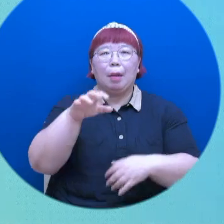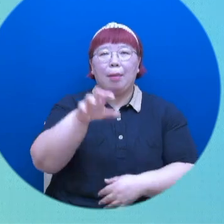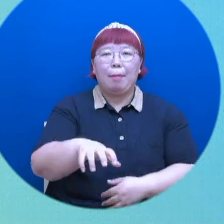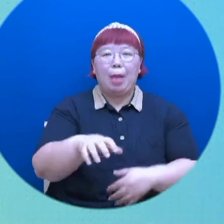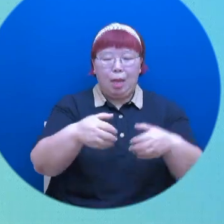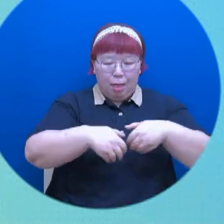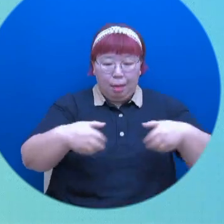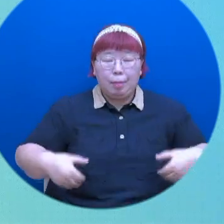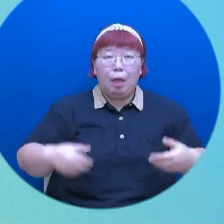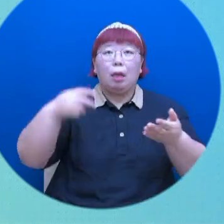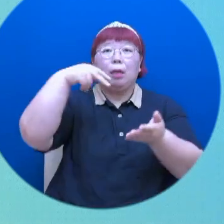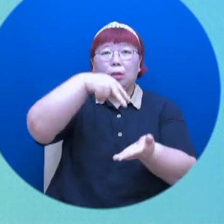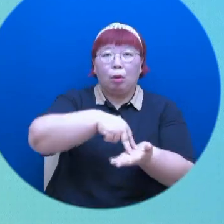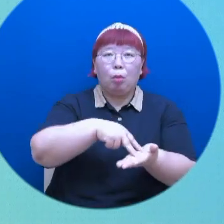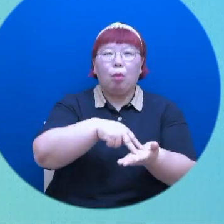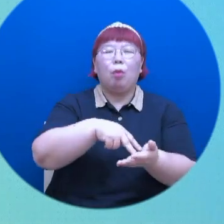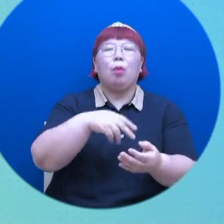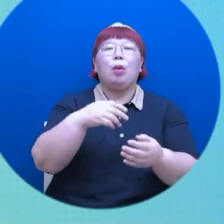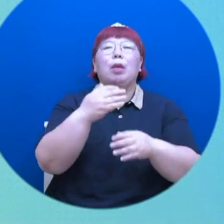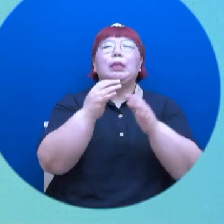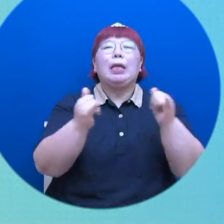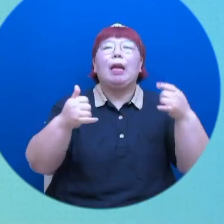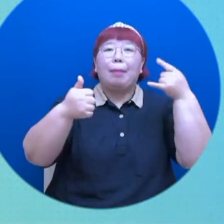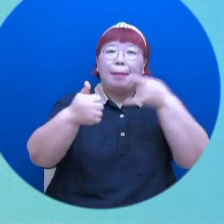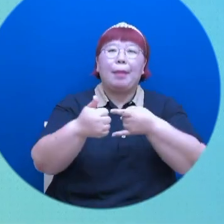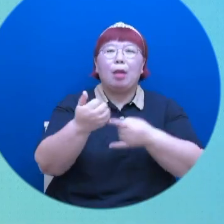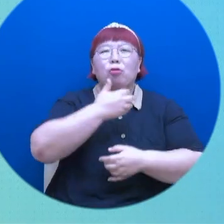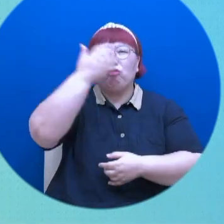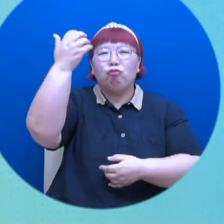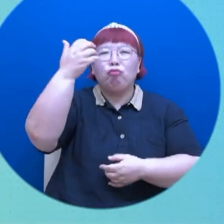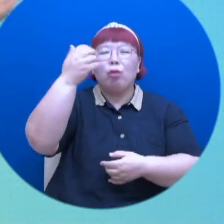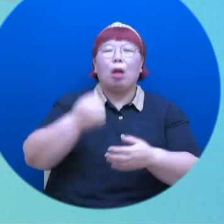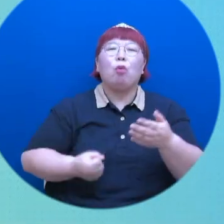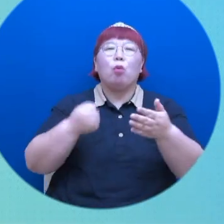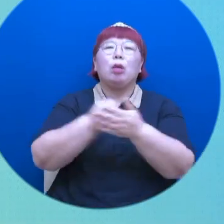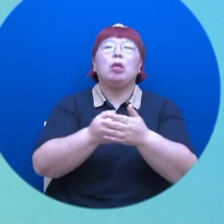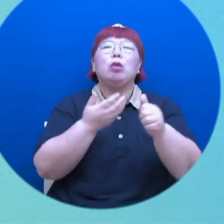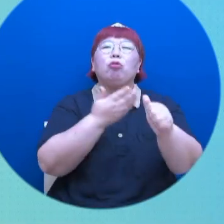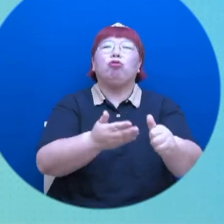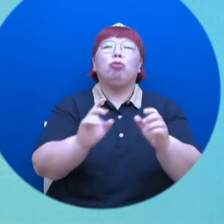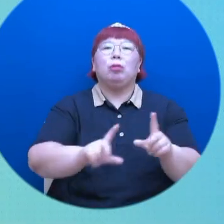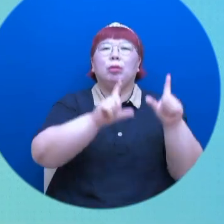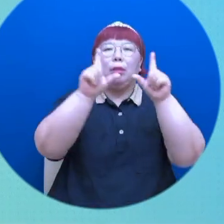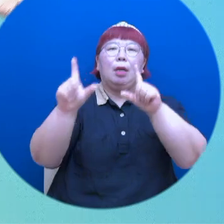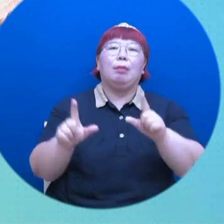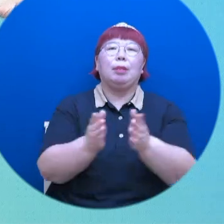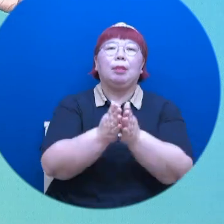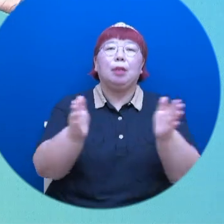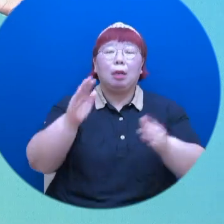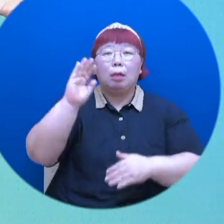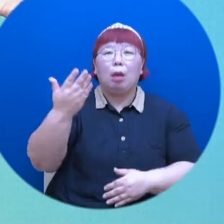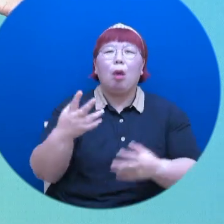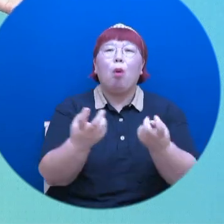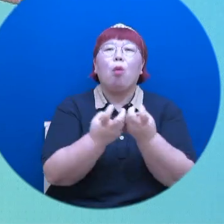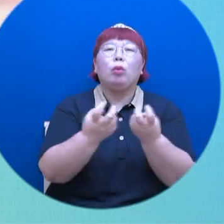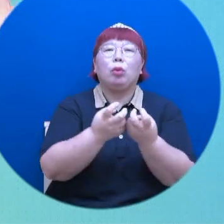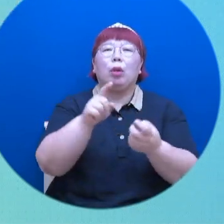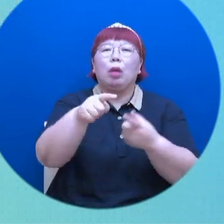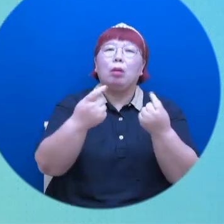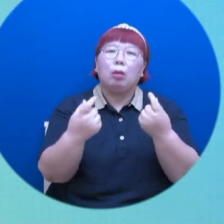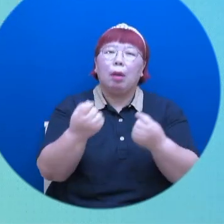되고요, 사람들에게 꿈과 용기를 주는 삶을 시작합니다. 어떤 일이 일어나는 걸까요? 어떻게 이것이